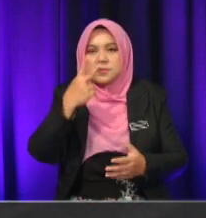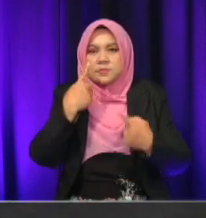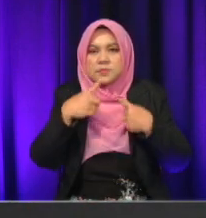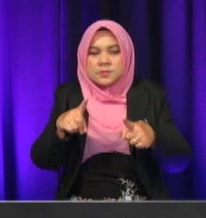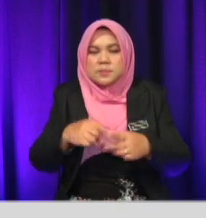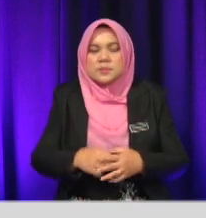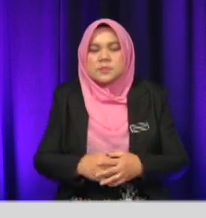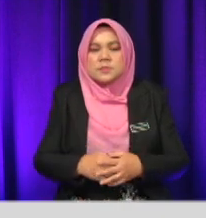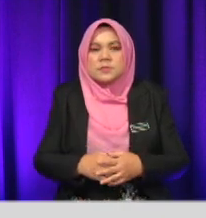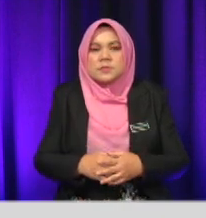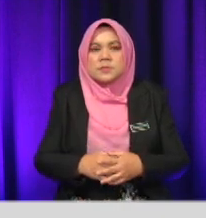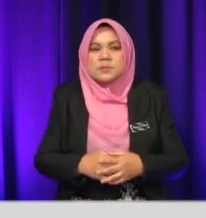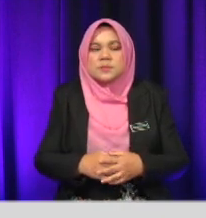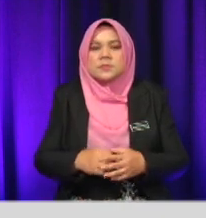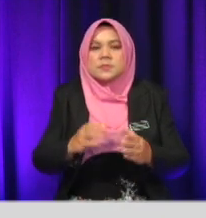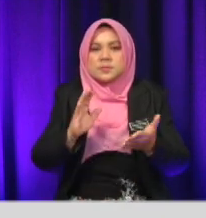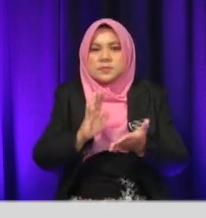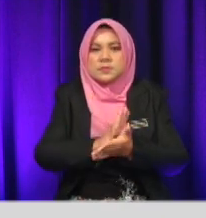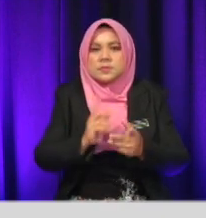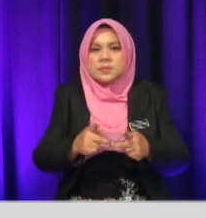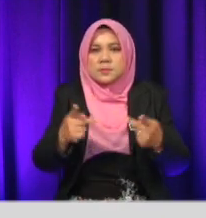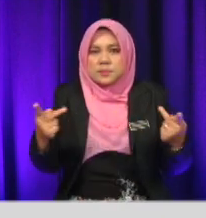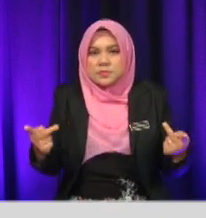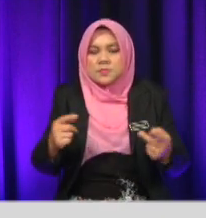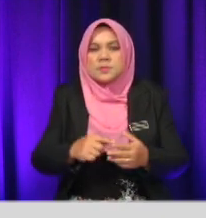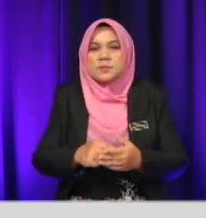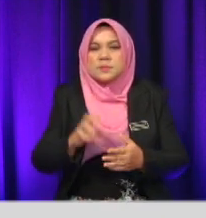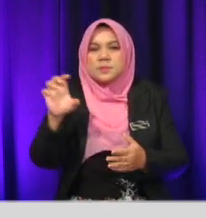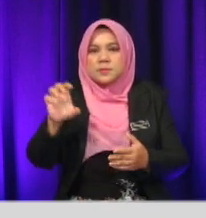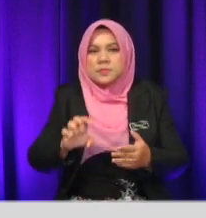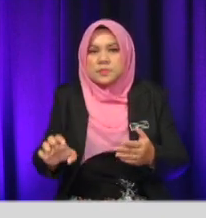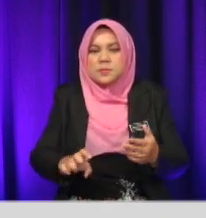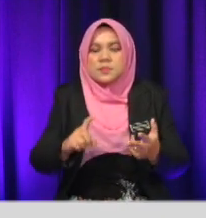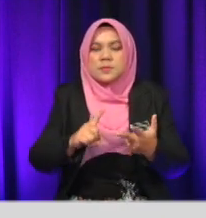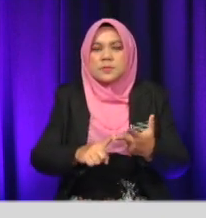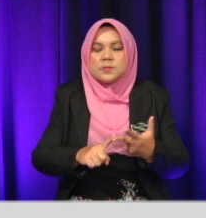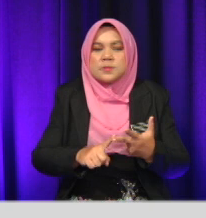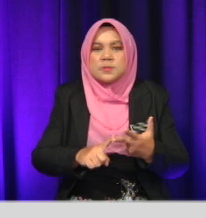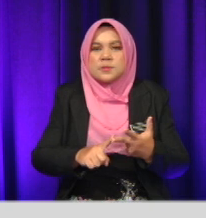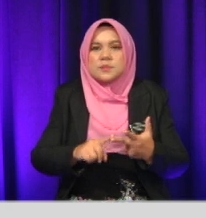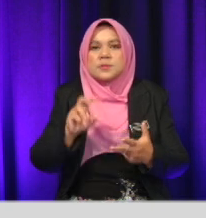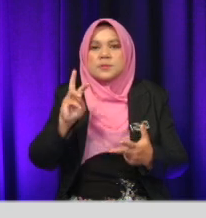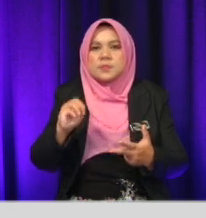Okey. Media cetak. Aha. Media elektronik. Okey. Media